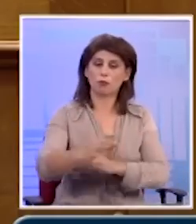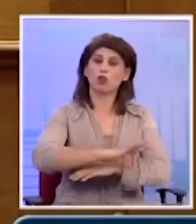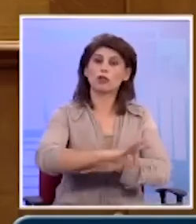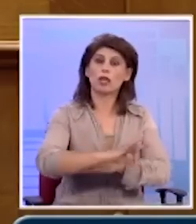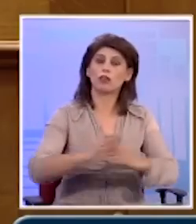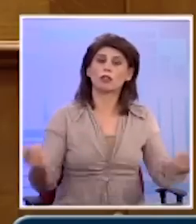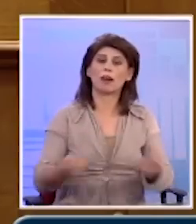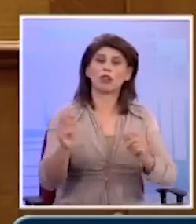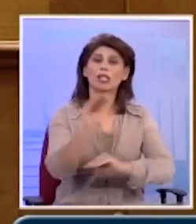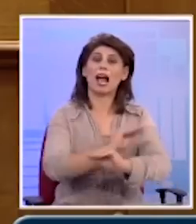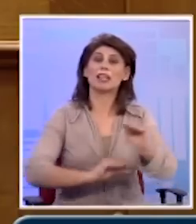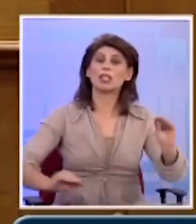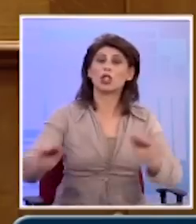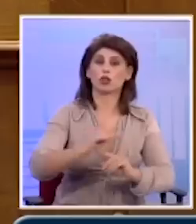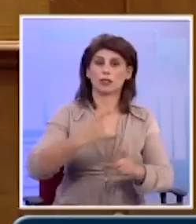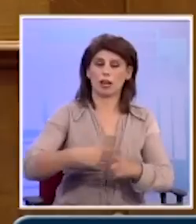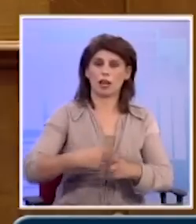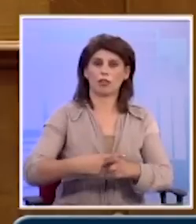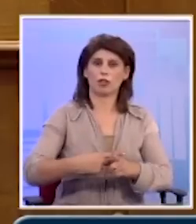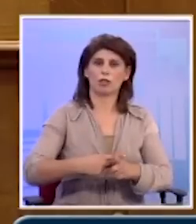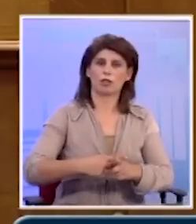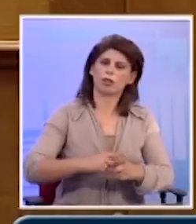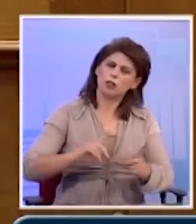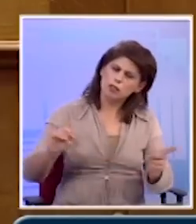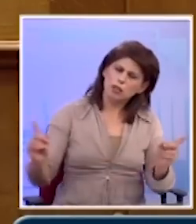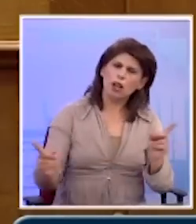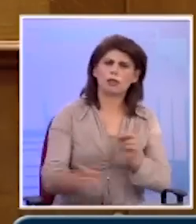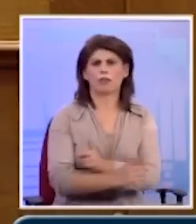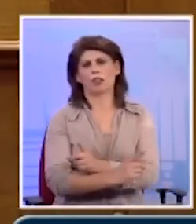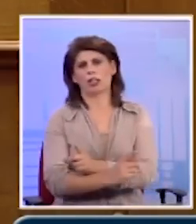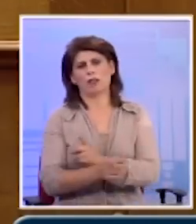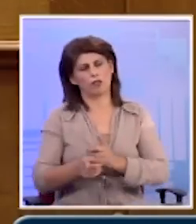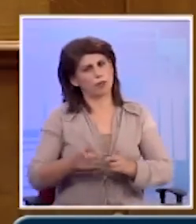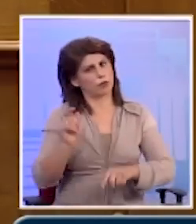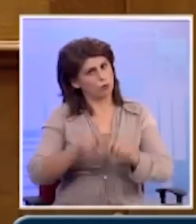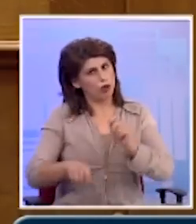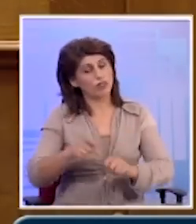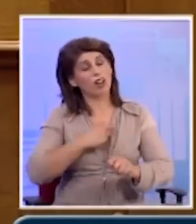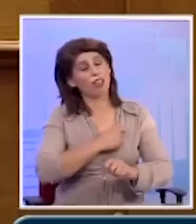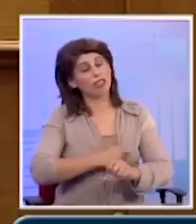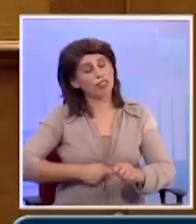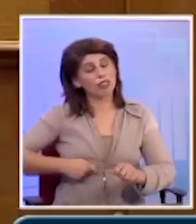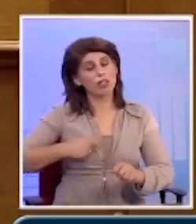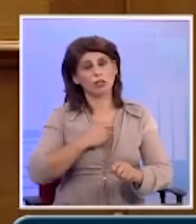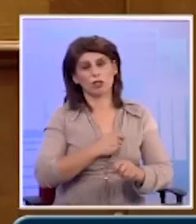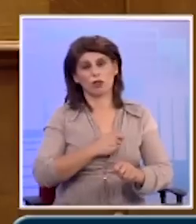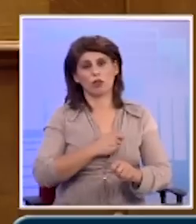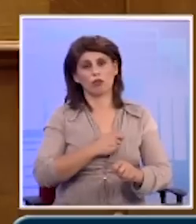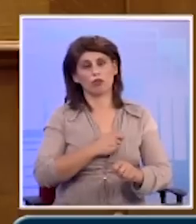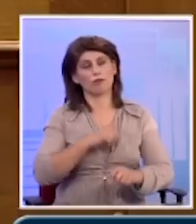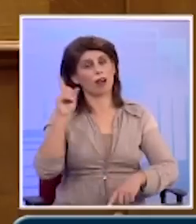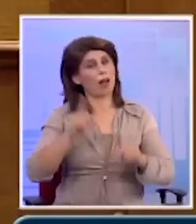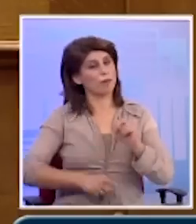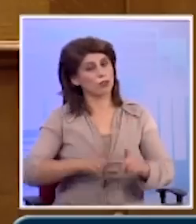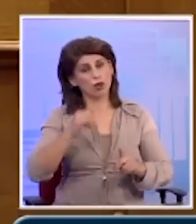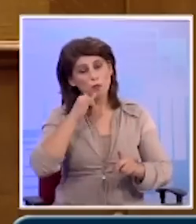το σχέδιο της παραγωγικής ανασυγκρότησης της χώρας στην αντίθετη κατεύθυνση από αυτή που χάραξαν δυστυχώς ανεξίτηλα σε